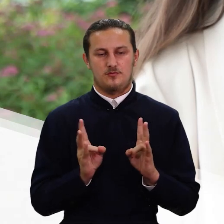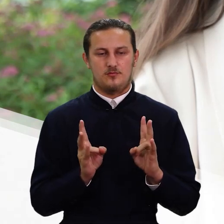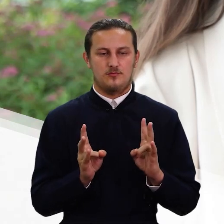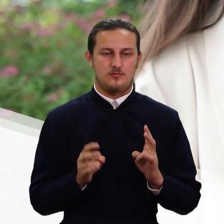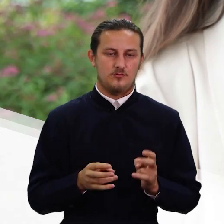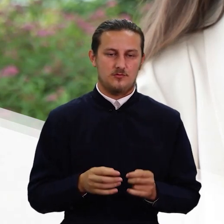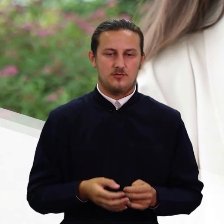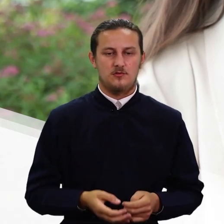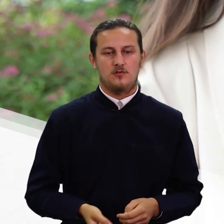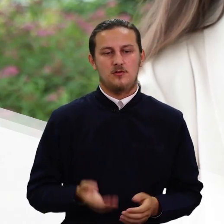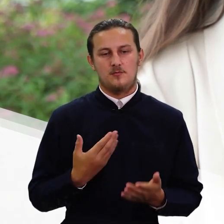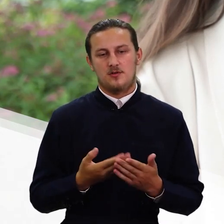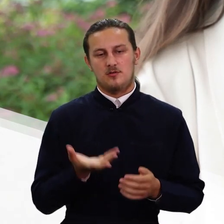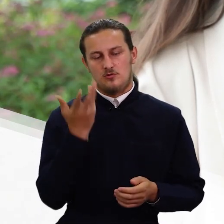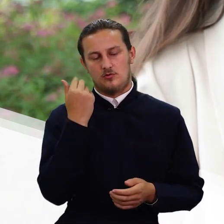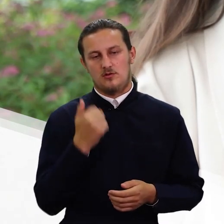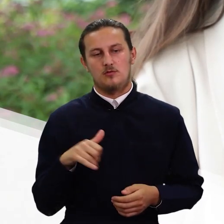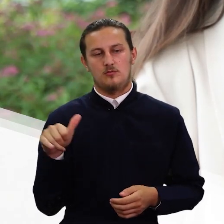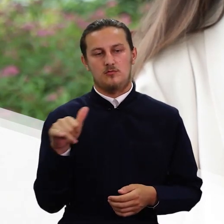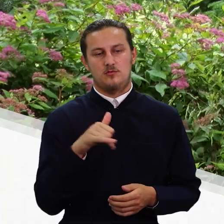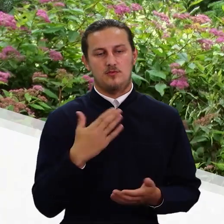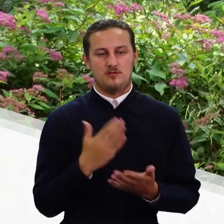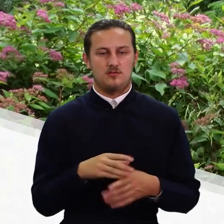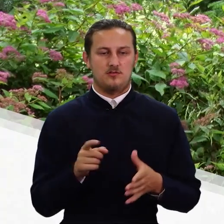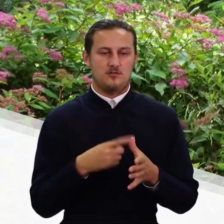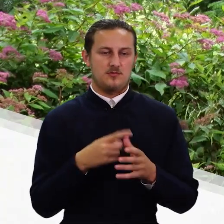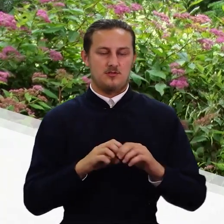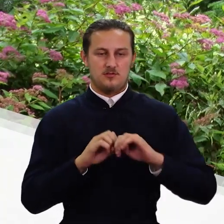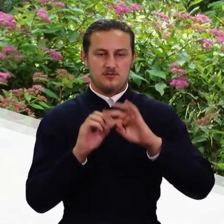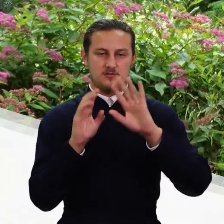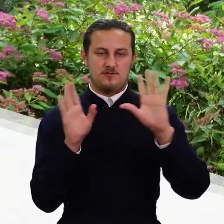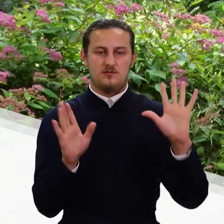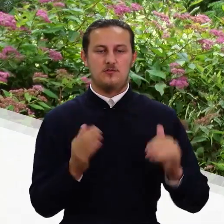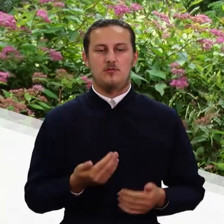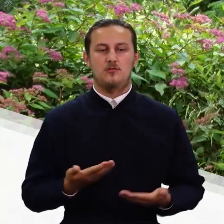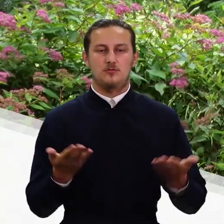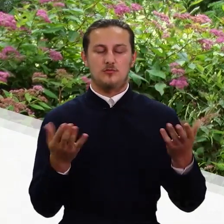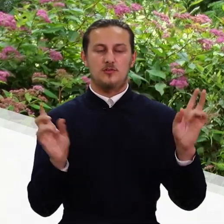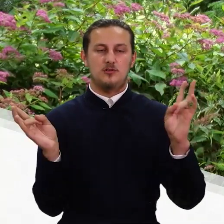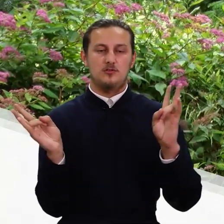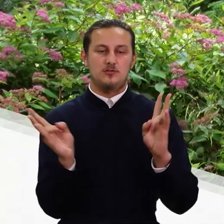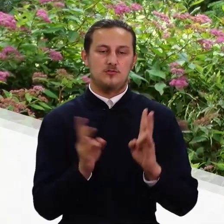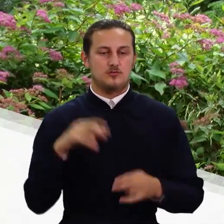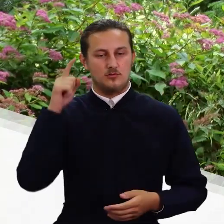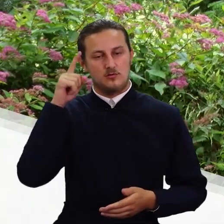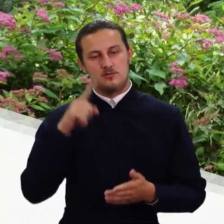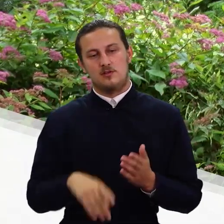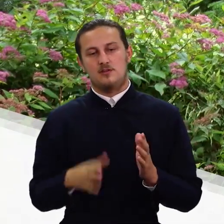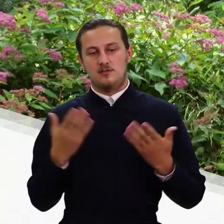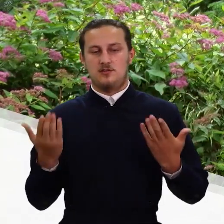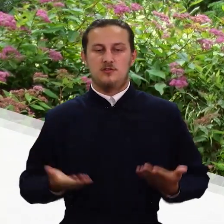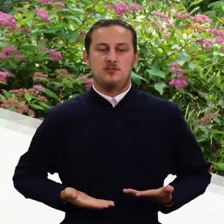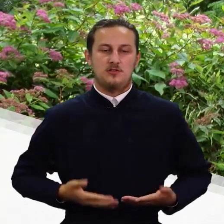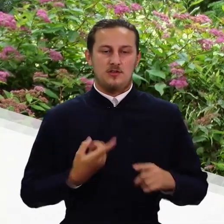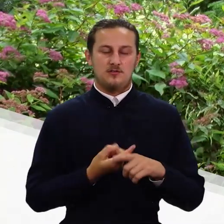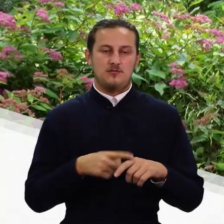чи преподобного, чи рівного апостольного, чи мученика, чи преподобного мученика, ти мусиш знати його ідеальне життя, щоб розуміти,